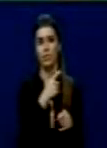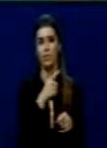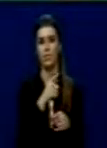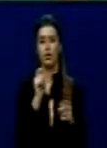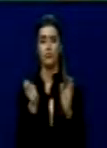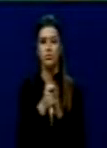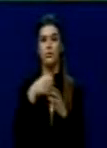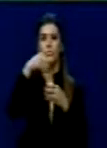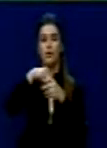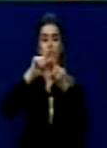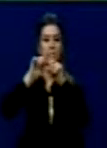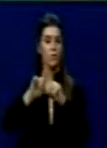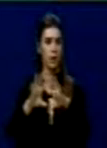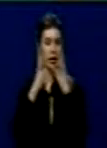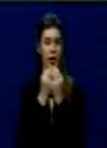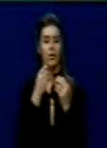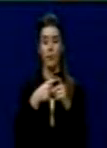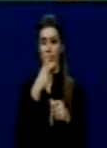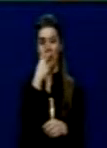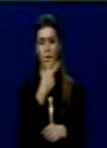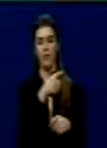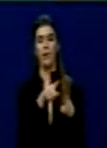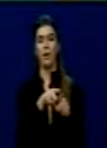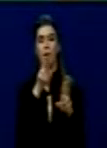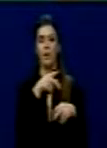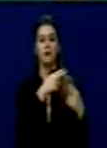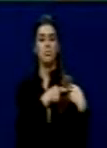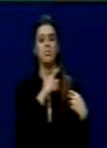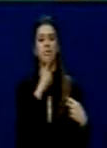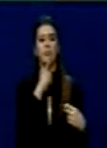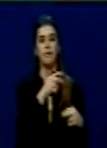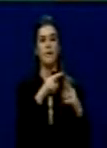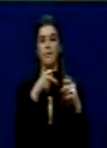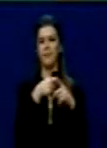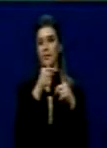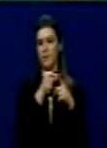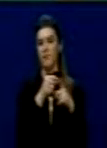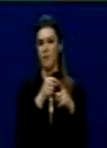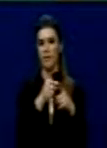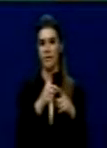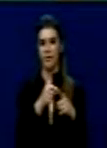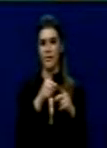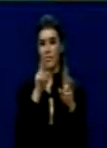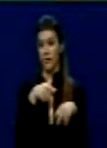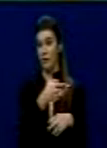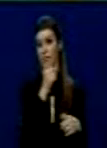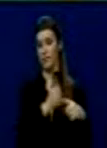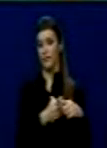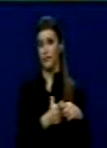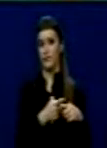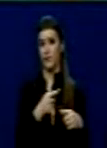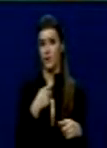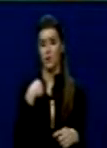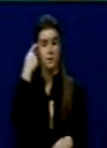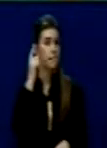kompanive të Kosovës. Kështu që në shikim të parë mund të duket që këtu përgjegjësinë kryesore e ka AKP-ja. Mirë, po është vërtet ashtu. Unë mendoj